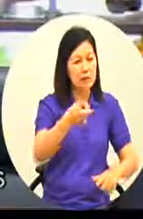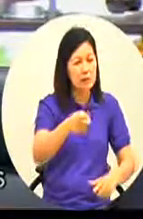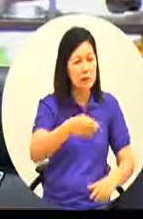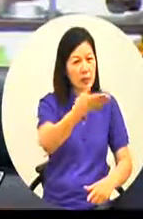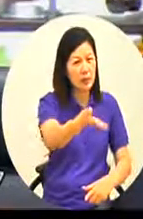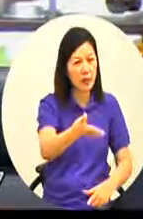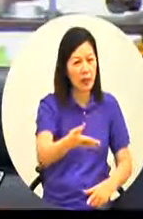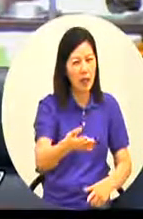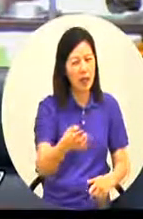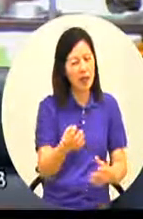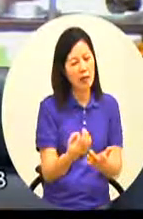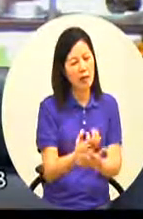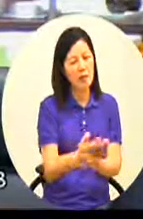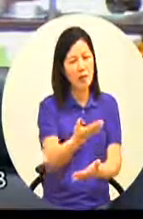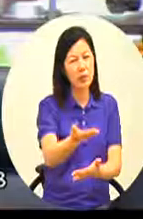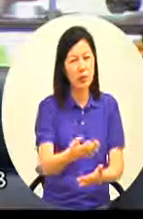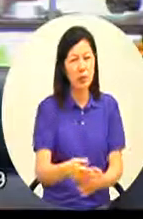能小小的，只有